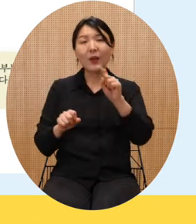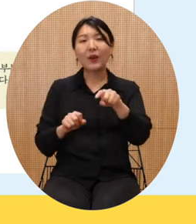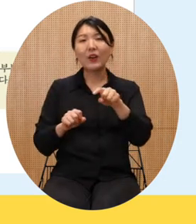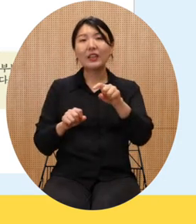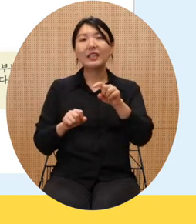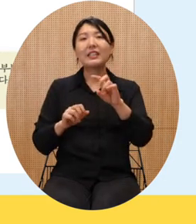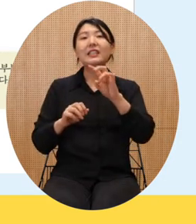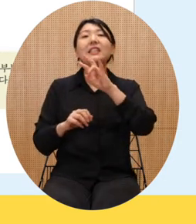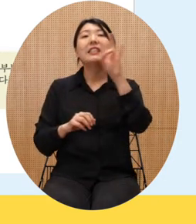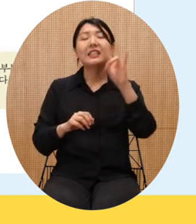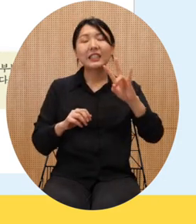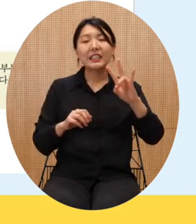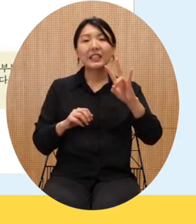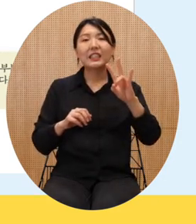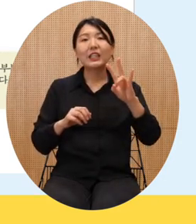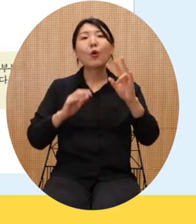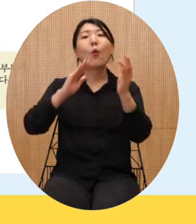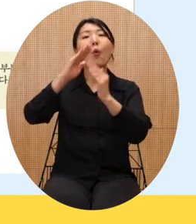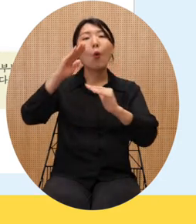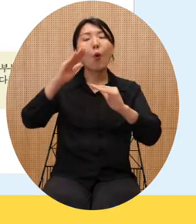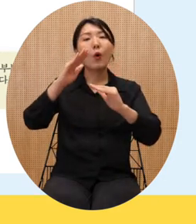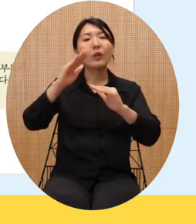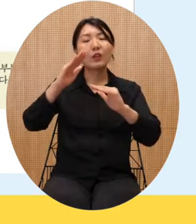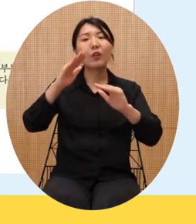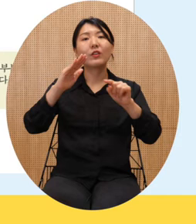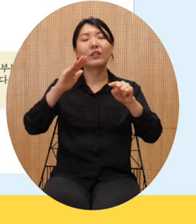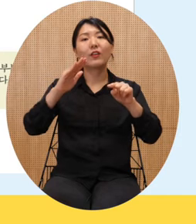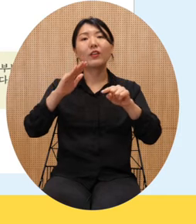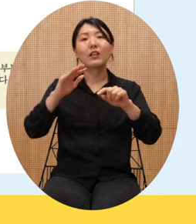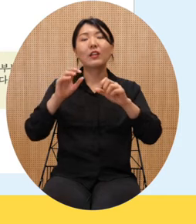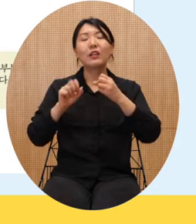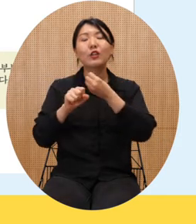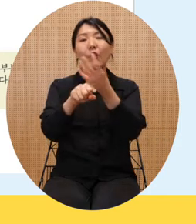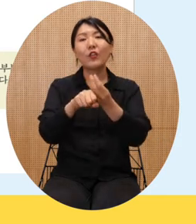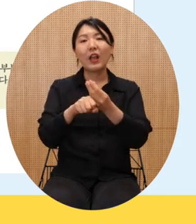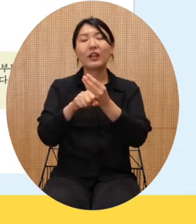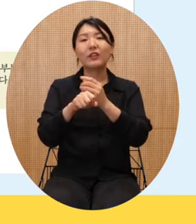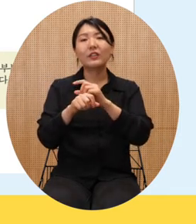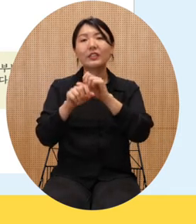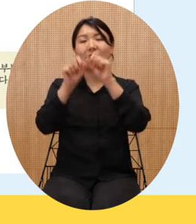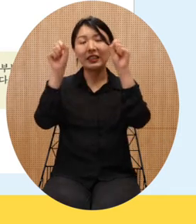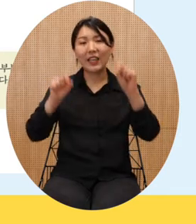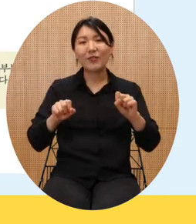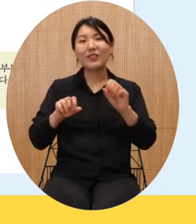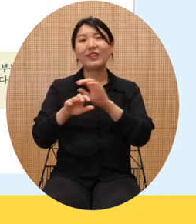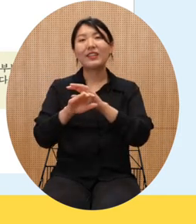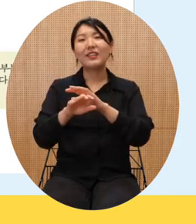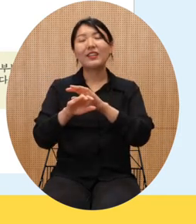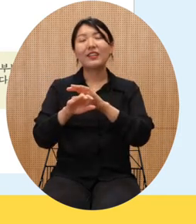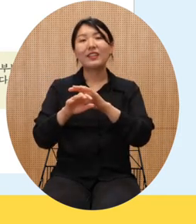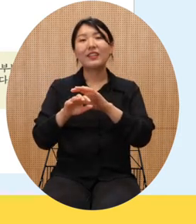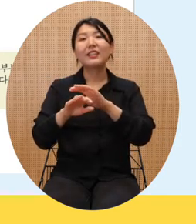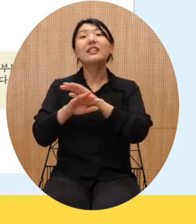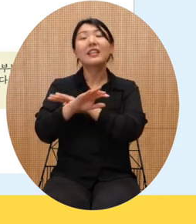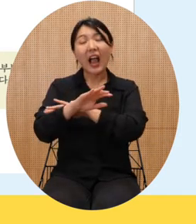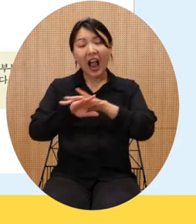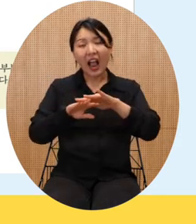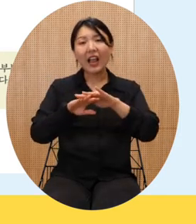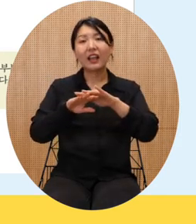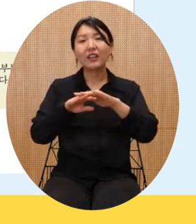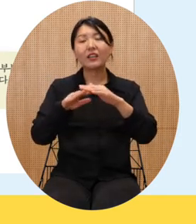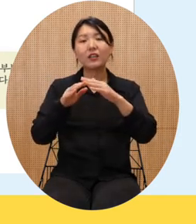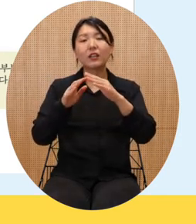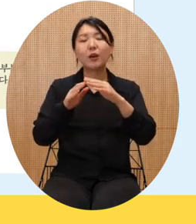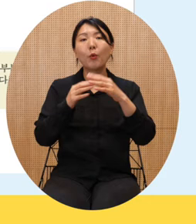체계와 관련해서는 시흥시의 공공 주거복지 전달 체계도 굉장히 좀 높이 평가하고 싶은데요.